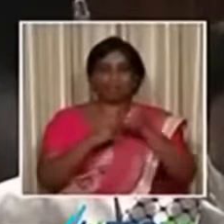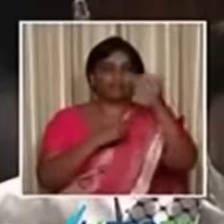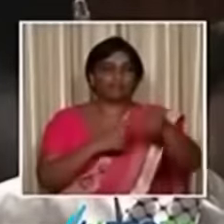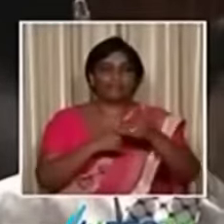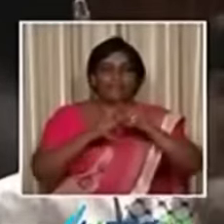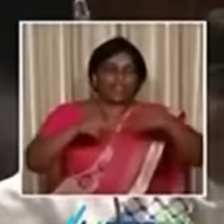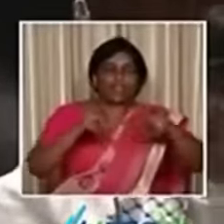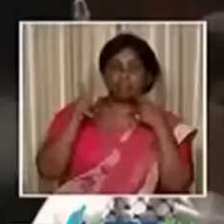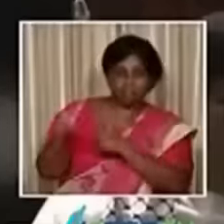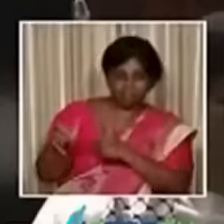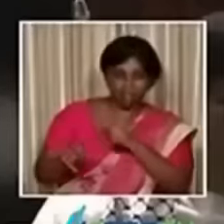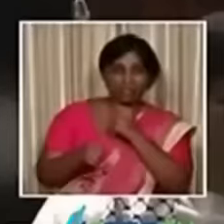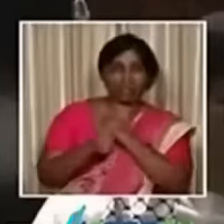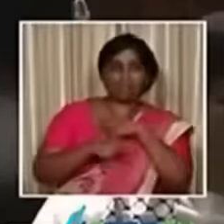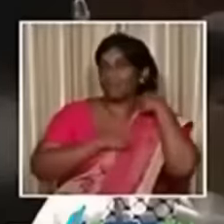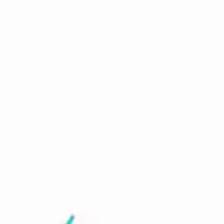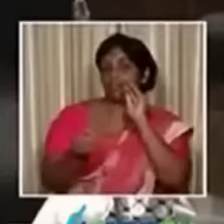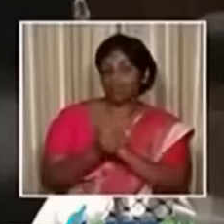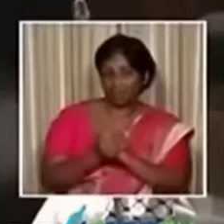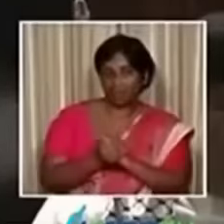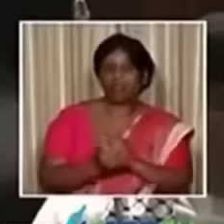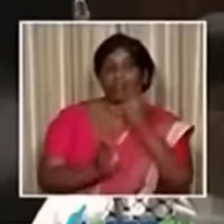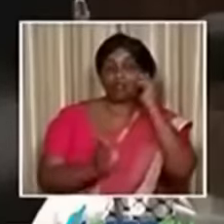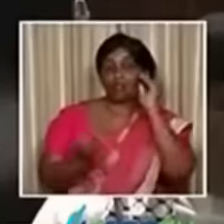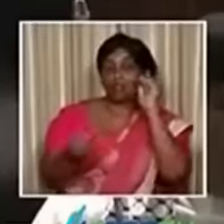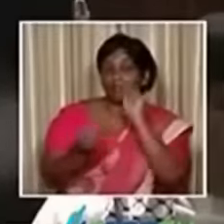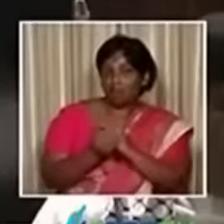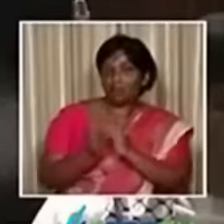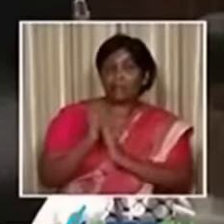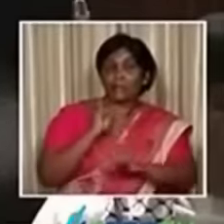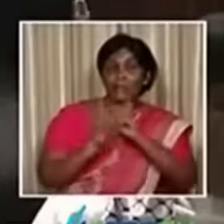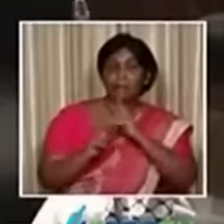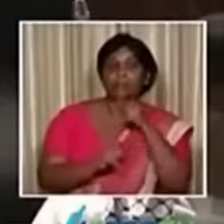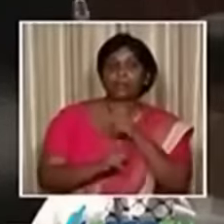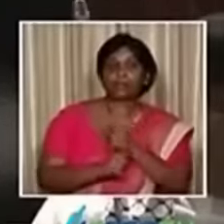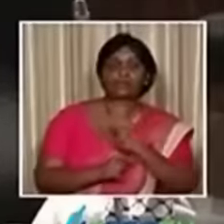දෙයක් බලාපොරොත්තු වෙන්න බෑ. අපිට කියන්න වෙලා තියෙන්නේ කාන්තාවගේ